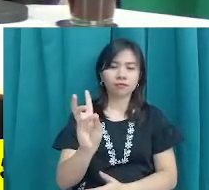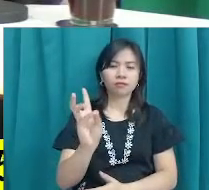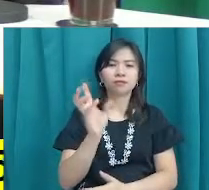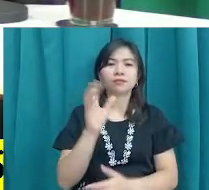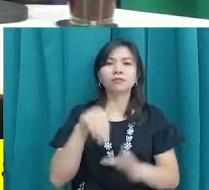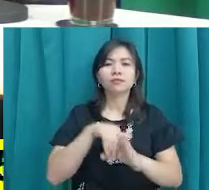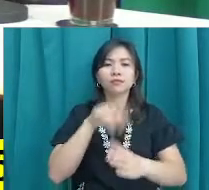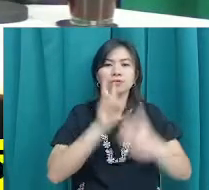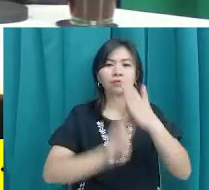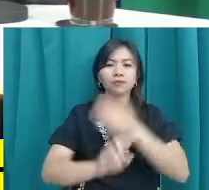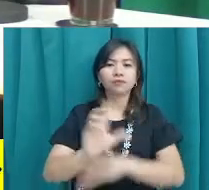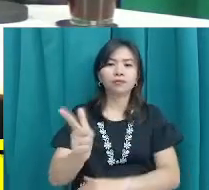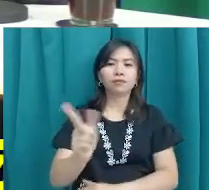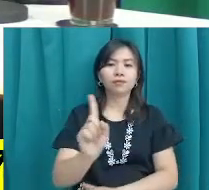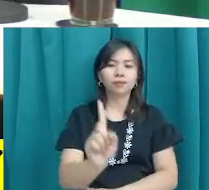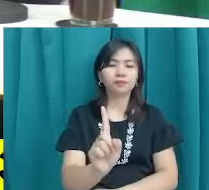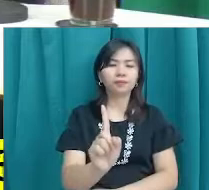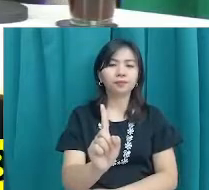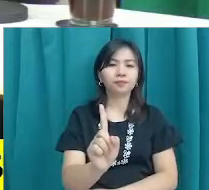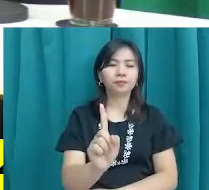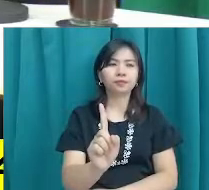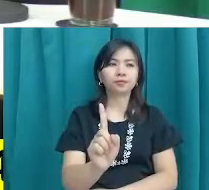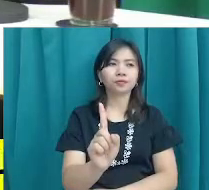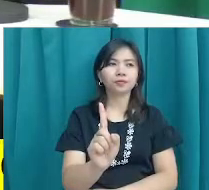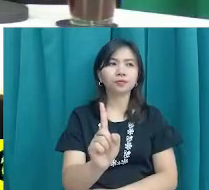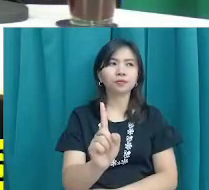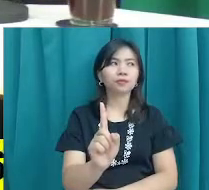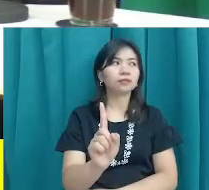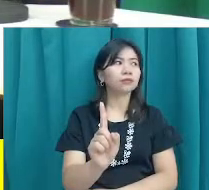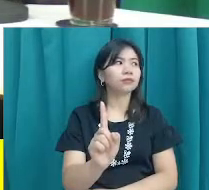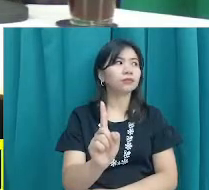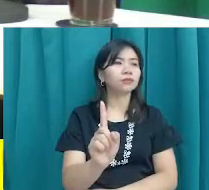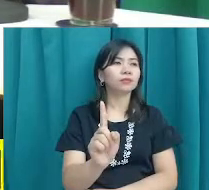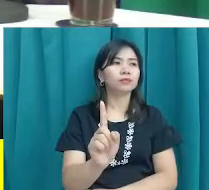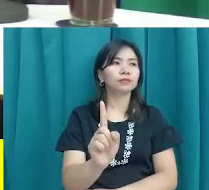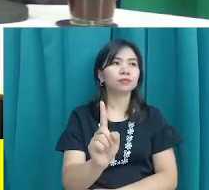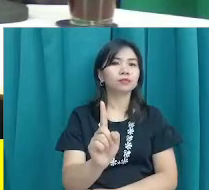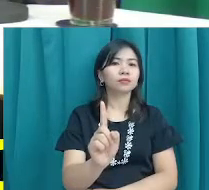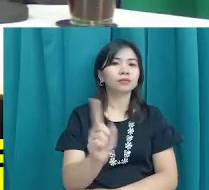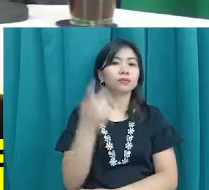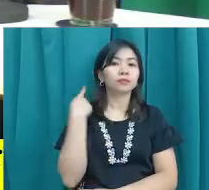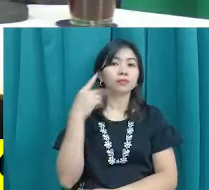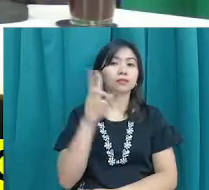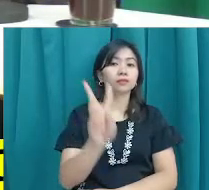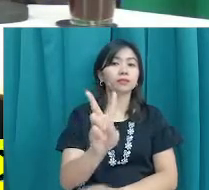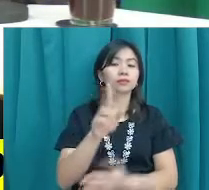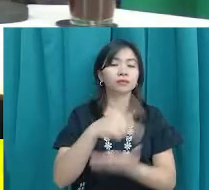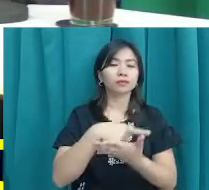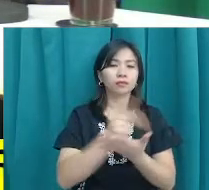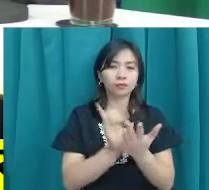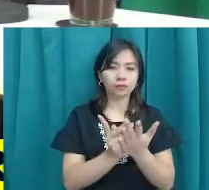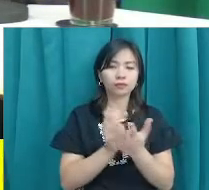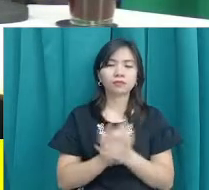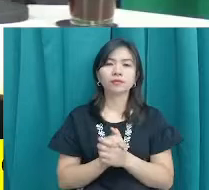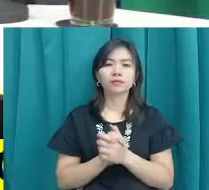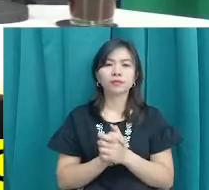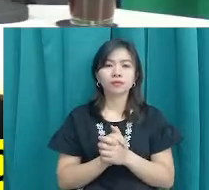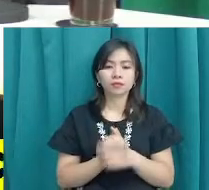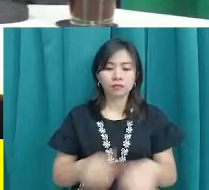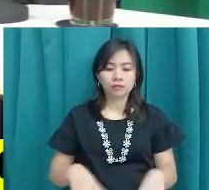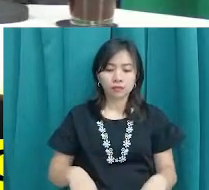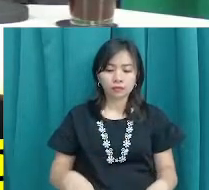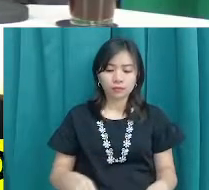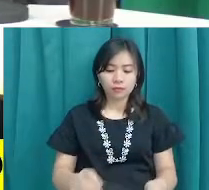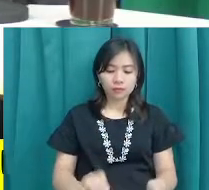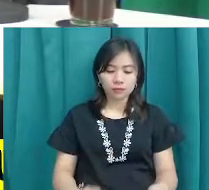number 21, okay? And then later on, mahaba-haba ito, by two parts ito eh, two parts. Alright, dito muna ako sa